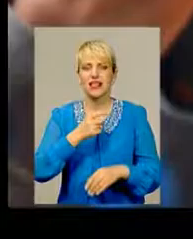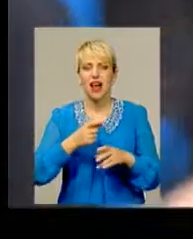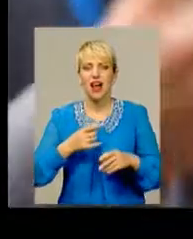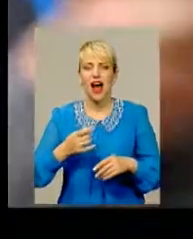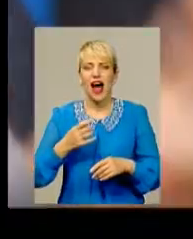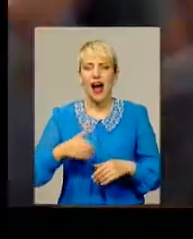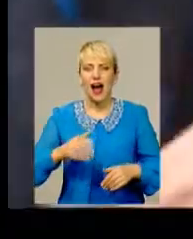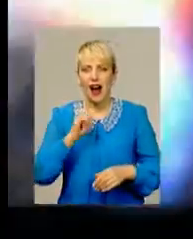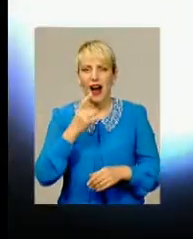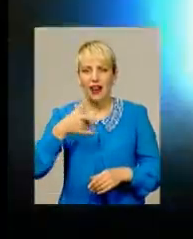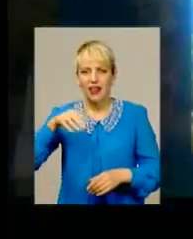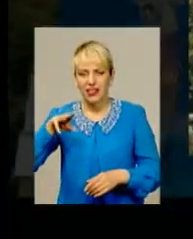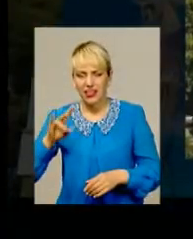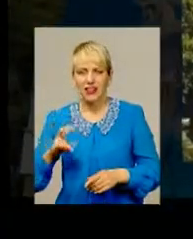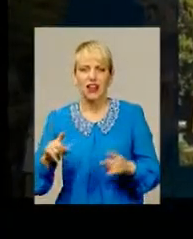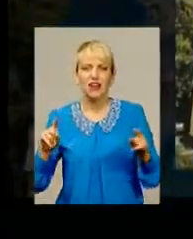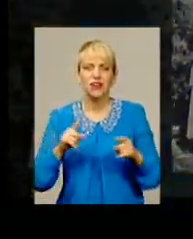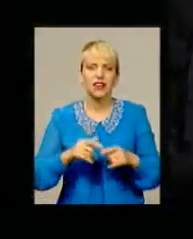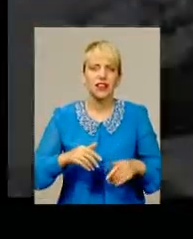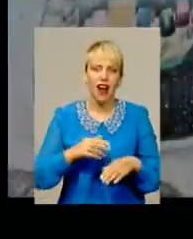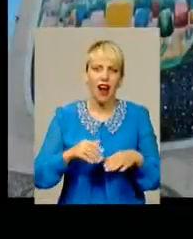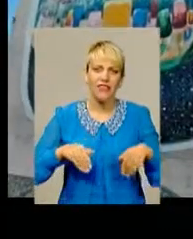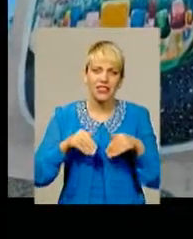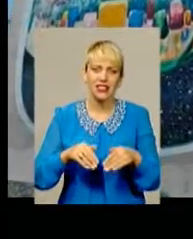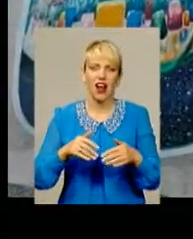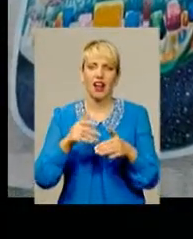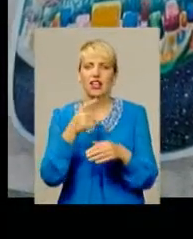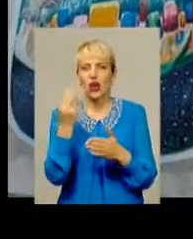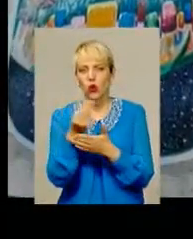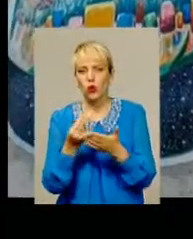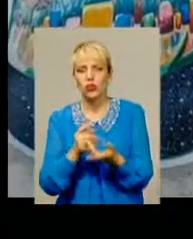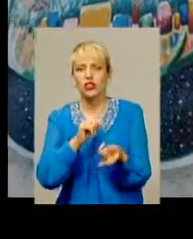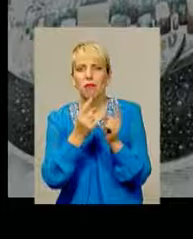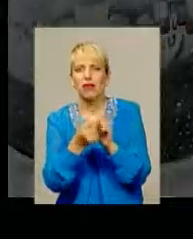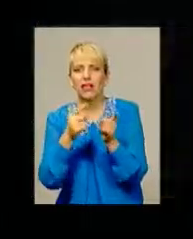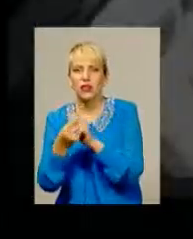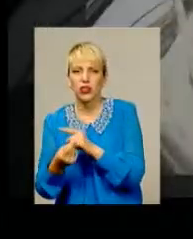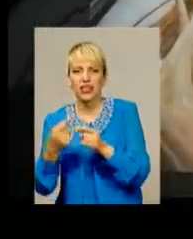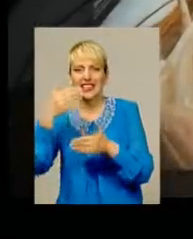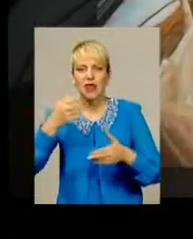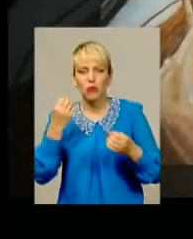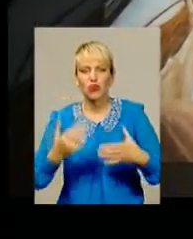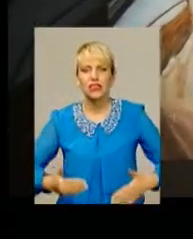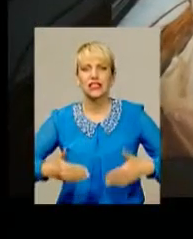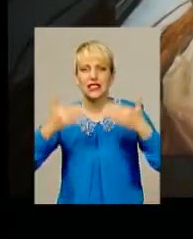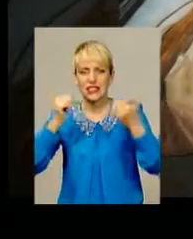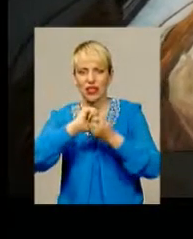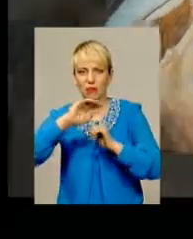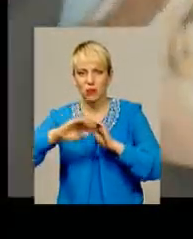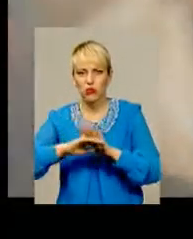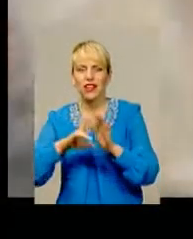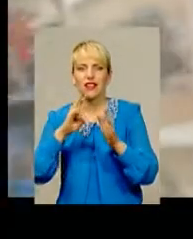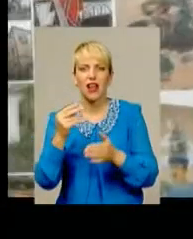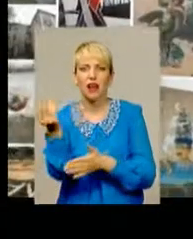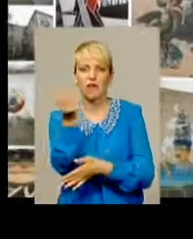створили більше 50 арт-об'єктів на стінах будинків, перетворивши кам'янець на своєрідну галерею «Просто неба». Головна мета